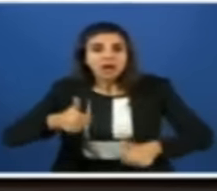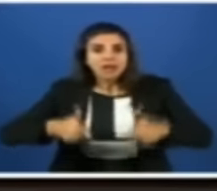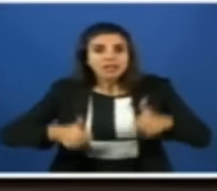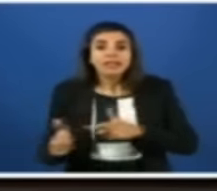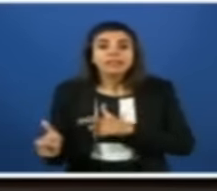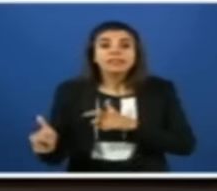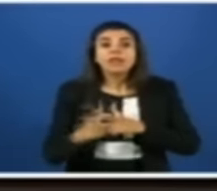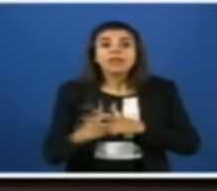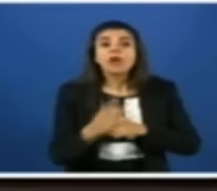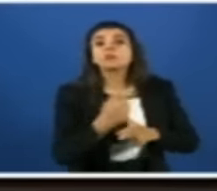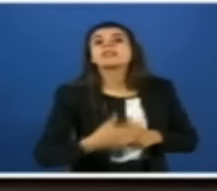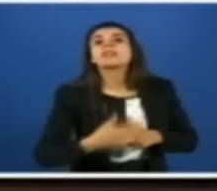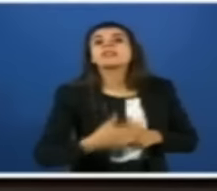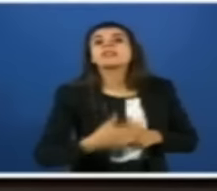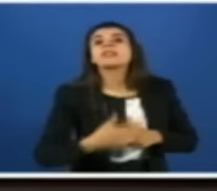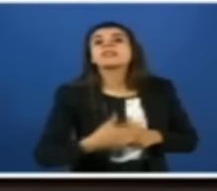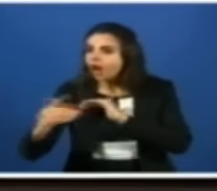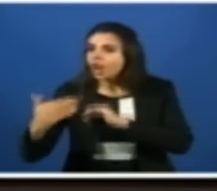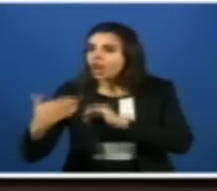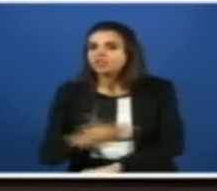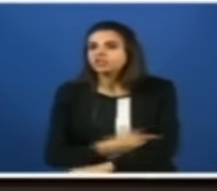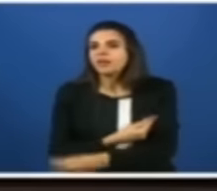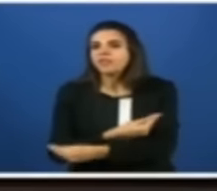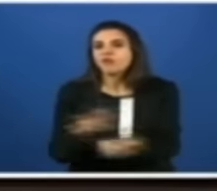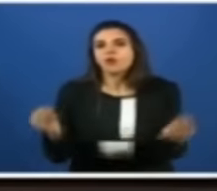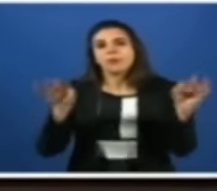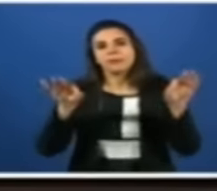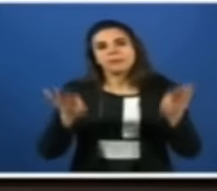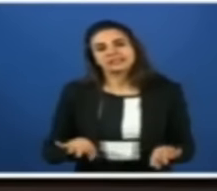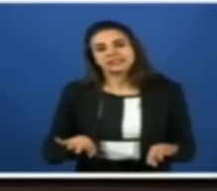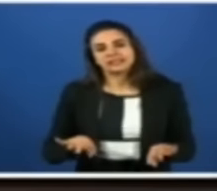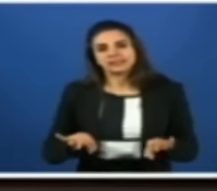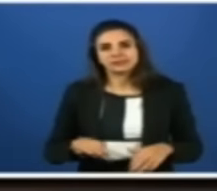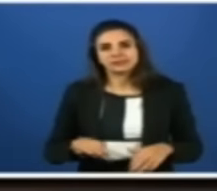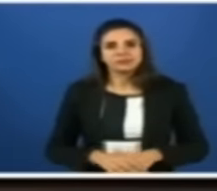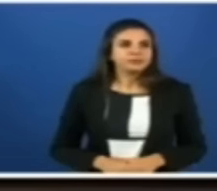teröre değil, halka hizmet ediyor. Halka.